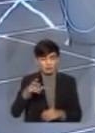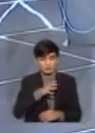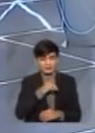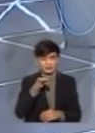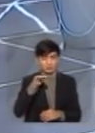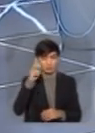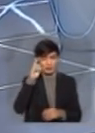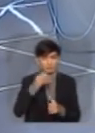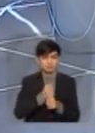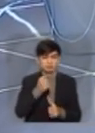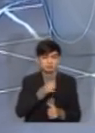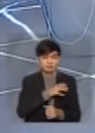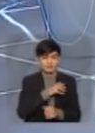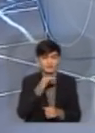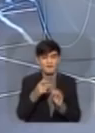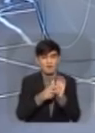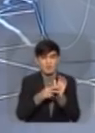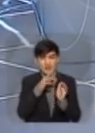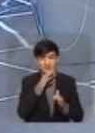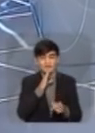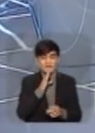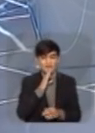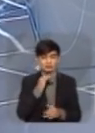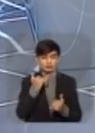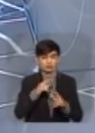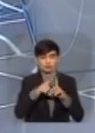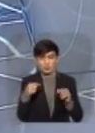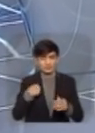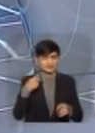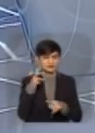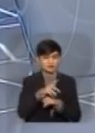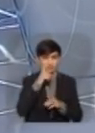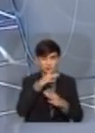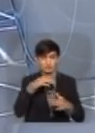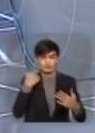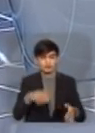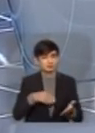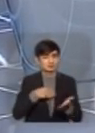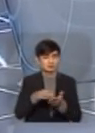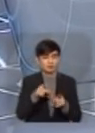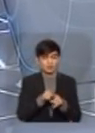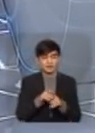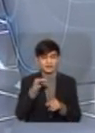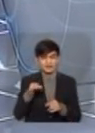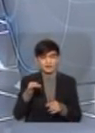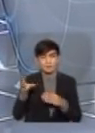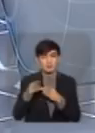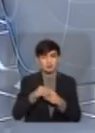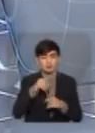түсіпті. Қазір 8 жастағы қыз мектепке мүлдем бармаймын деп наразы. Себебі сыныптастары мазақтады